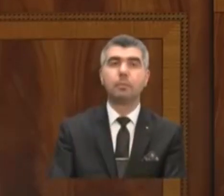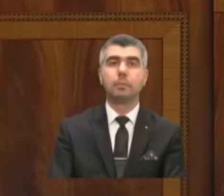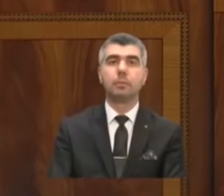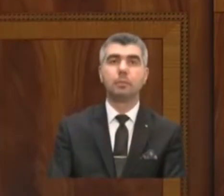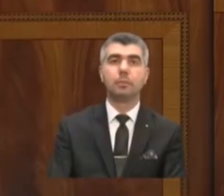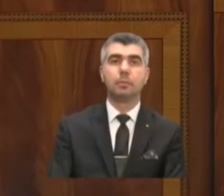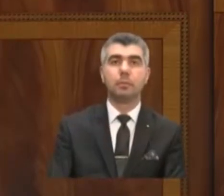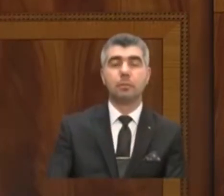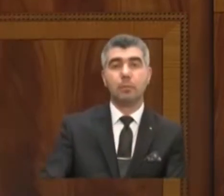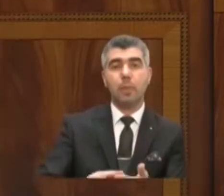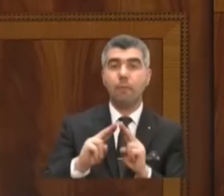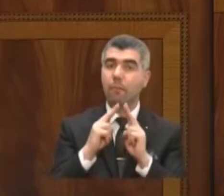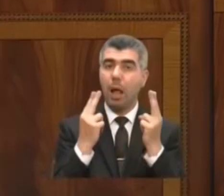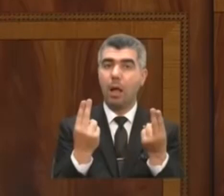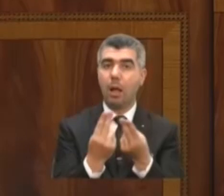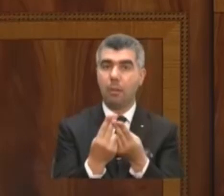واللي هي ظروف عالمية.